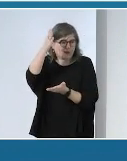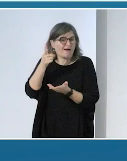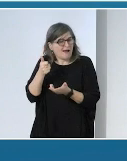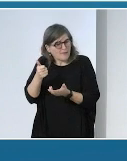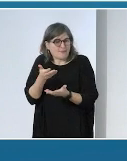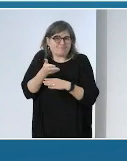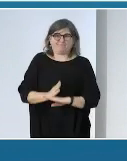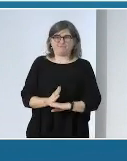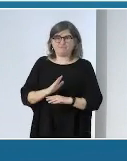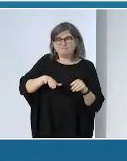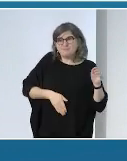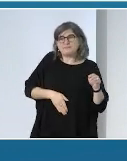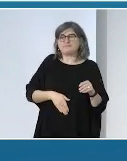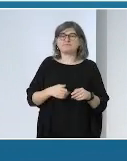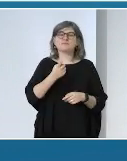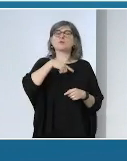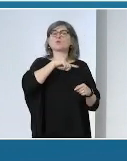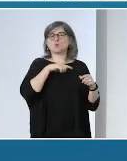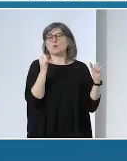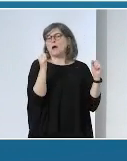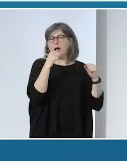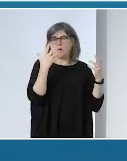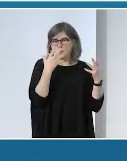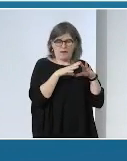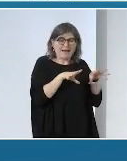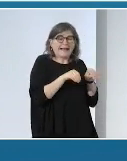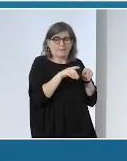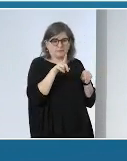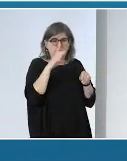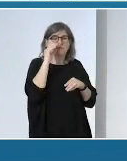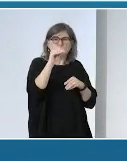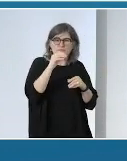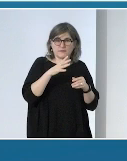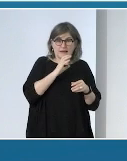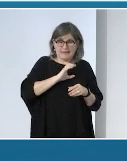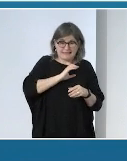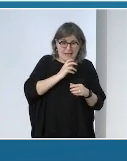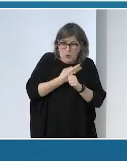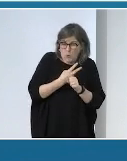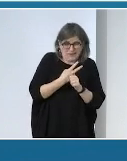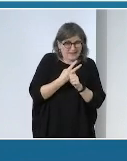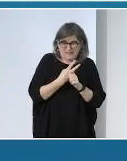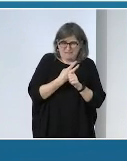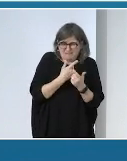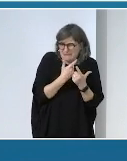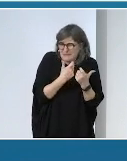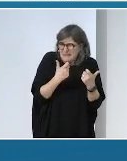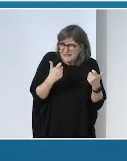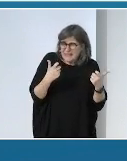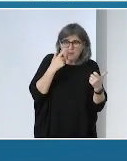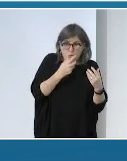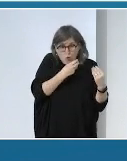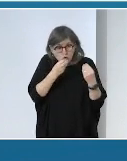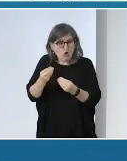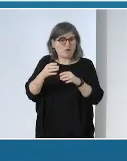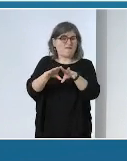Le consensus, en fait, qu'on a dans l'équipe, c'est de donner le maximum d'outils à Émilie et la famille pour qu'elle puisse communiquer et que ça